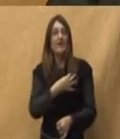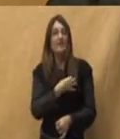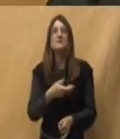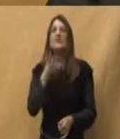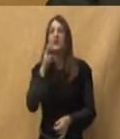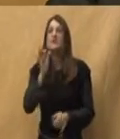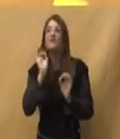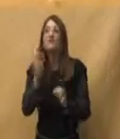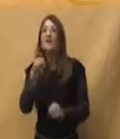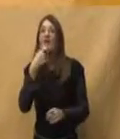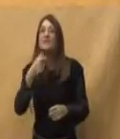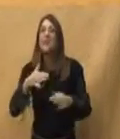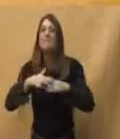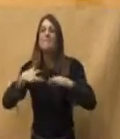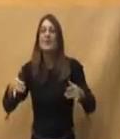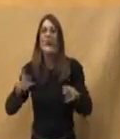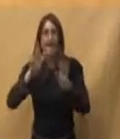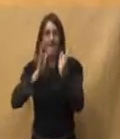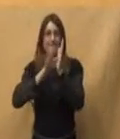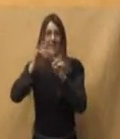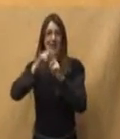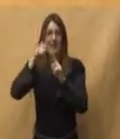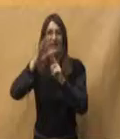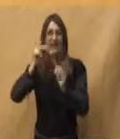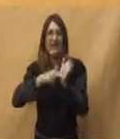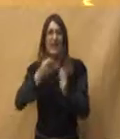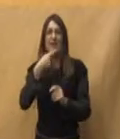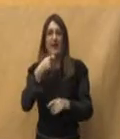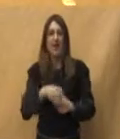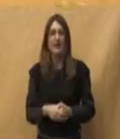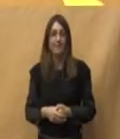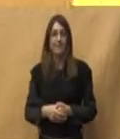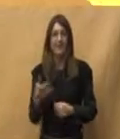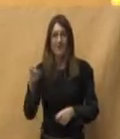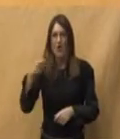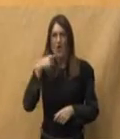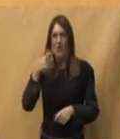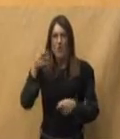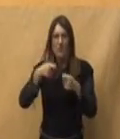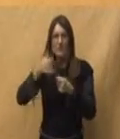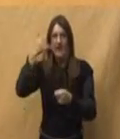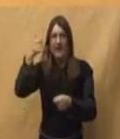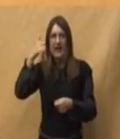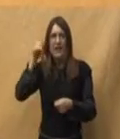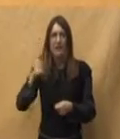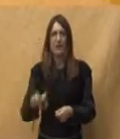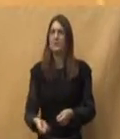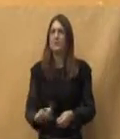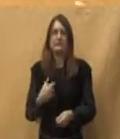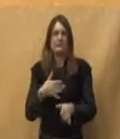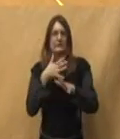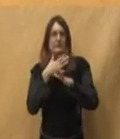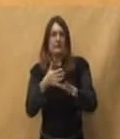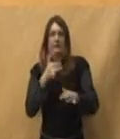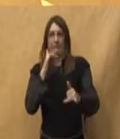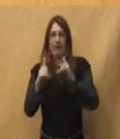mediteranskoj prehrani. Da. Doktor Kulijer, sad kad ste mi to govorili o kravama, vjerujte mi, dođe mi volja da ne pijem ni mlijeko ni